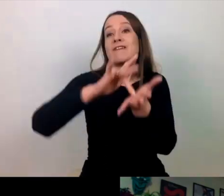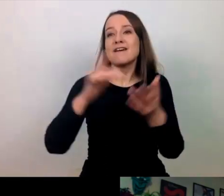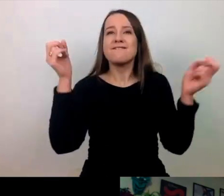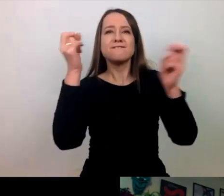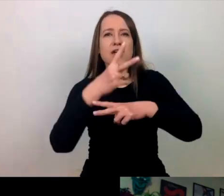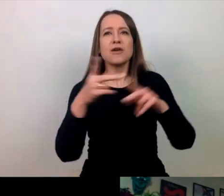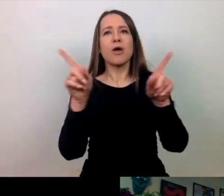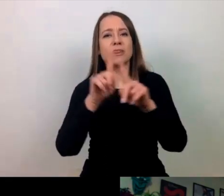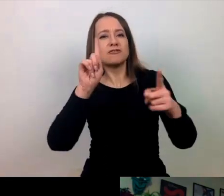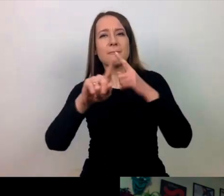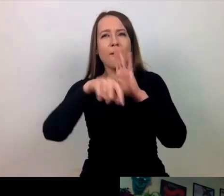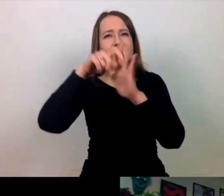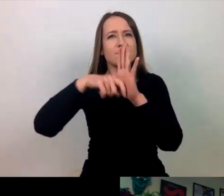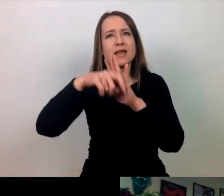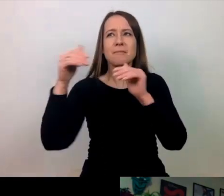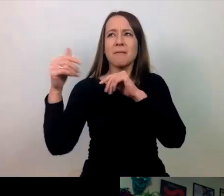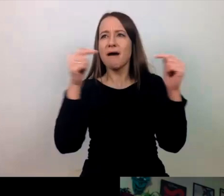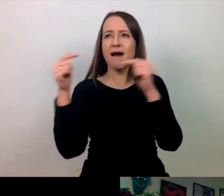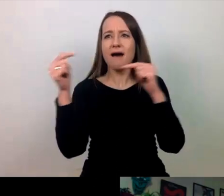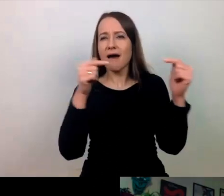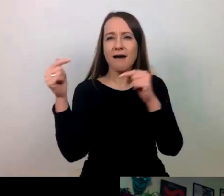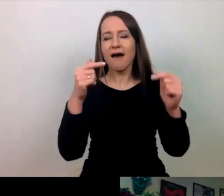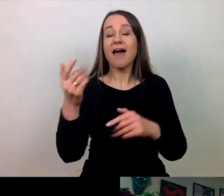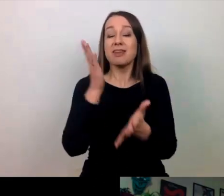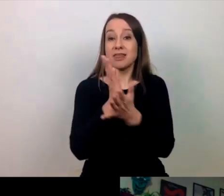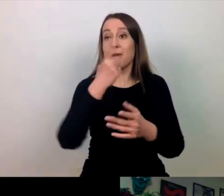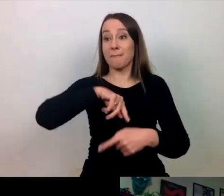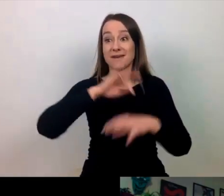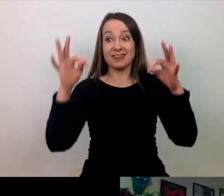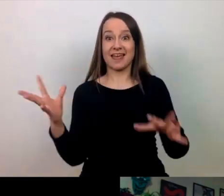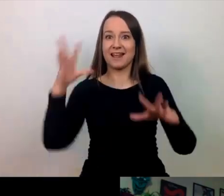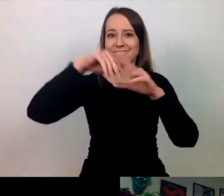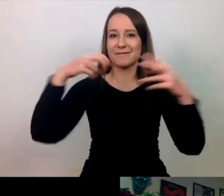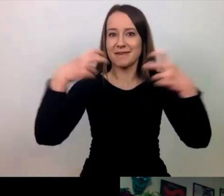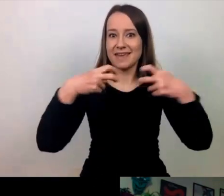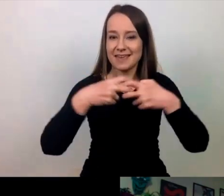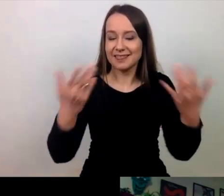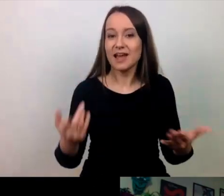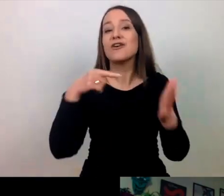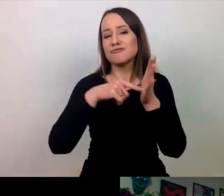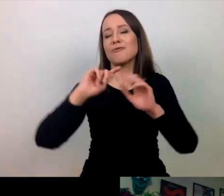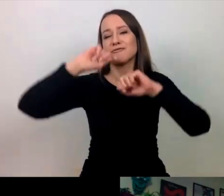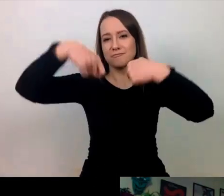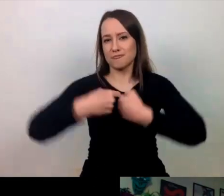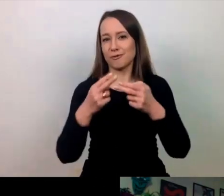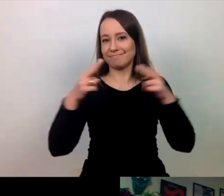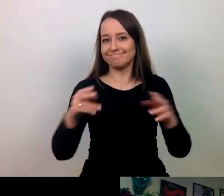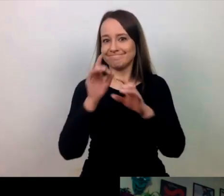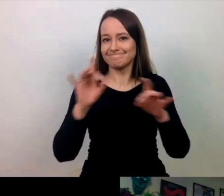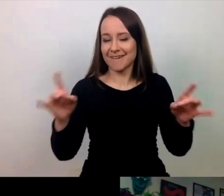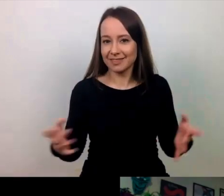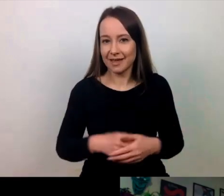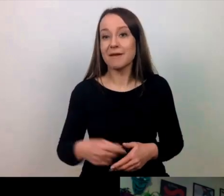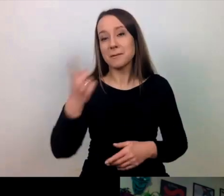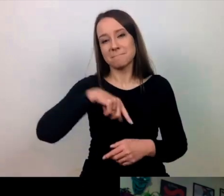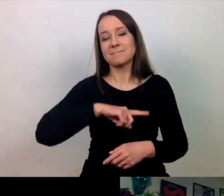ale można będzie do nas wracać i tak to sobie będzie trwało, bo odrobinę pandemia nas do tego zmusiła, a my staramy się dostosować